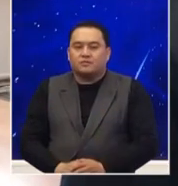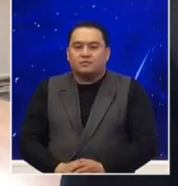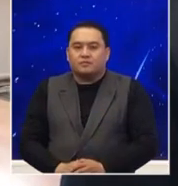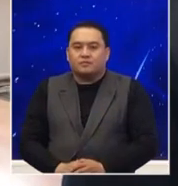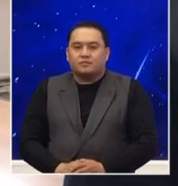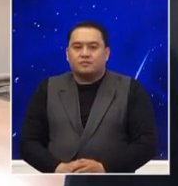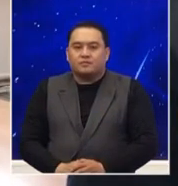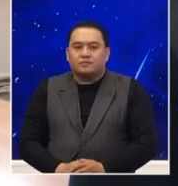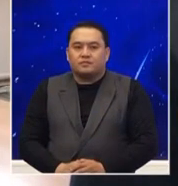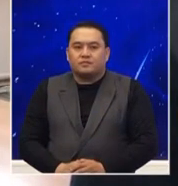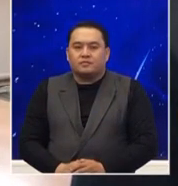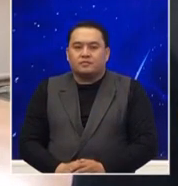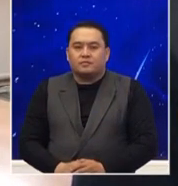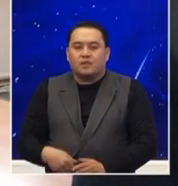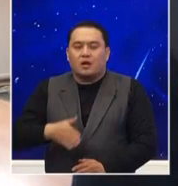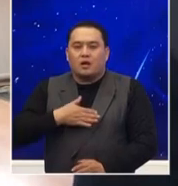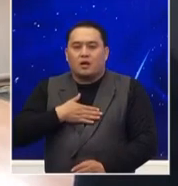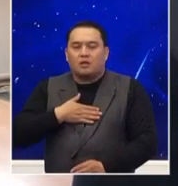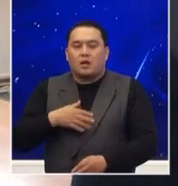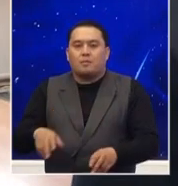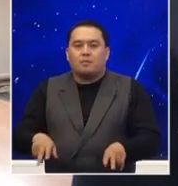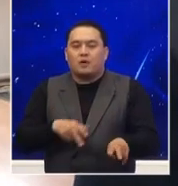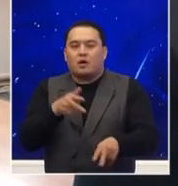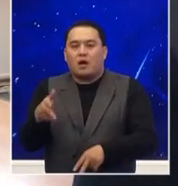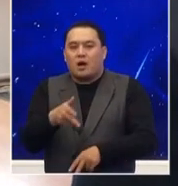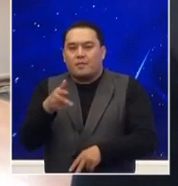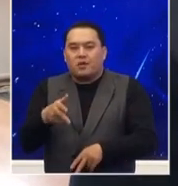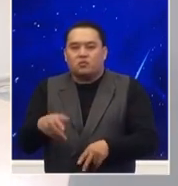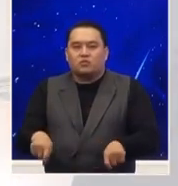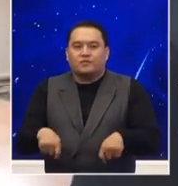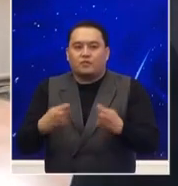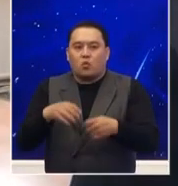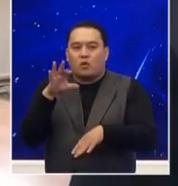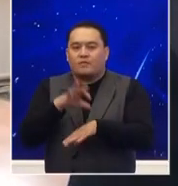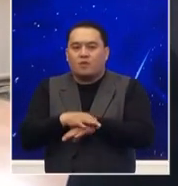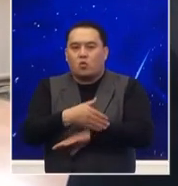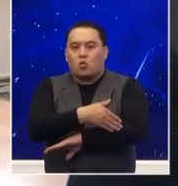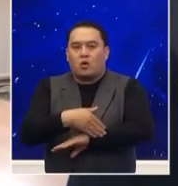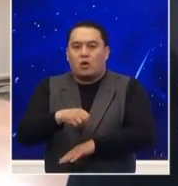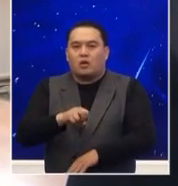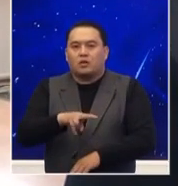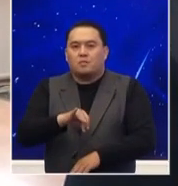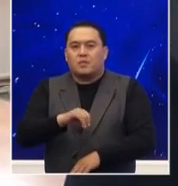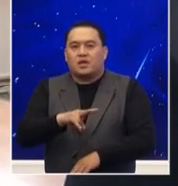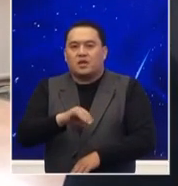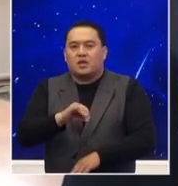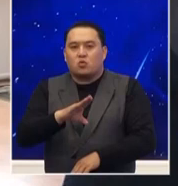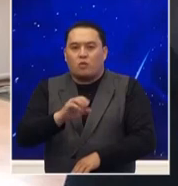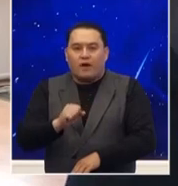нам относятся те камеры, которые фиксируют нарушение правил дорожного движения. Гурова Алдабергенова, Жанцугурова